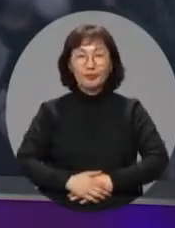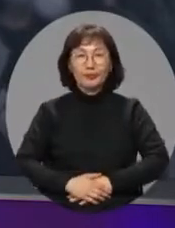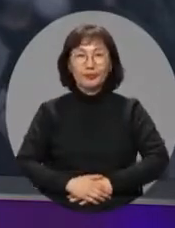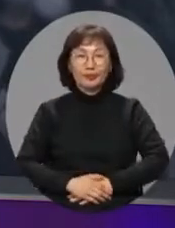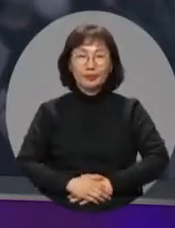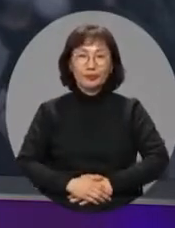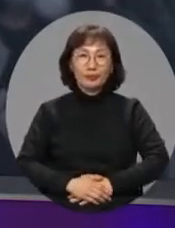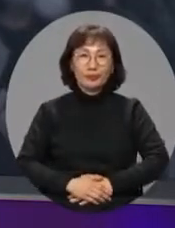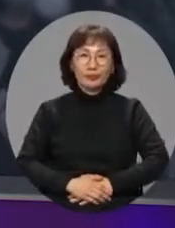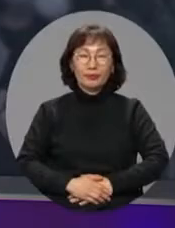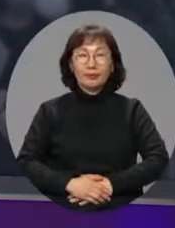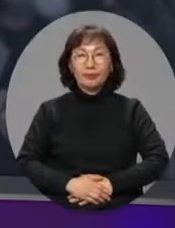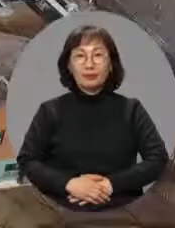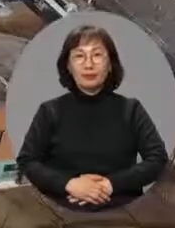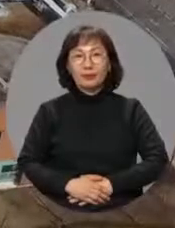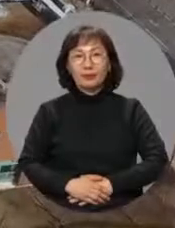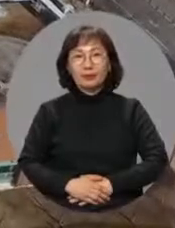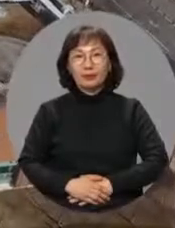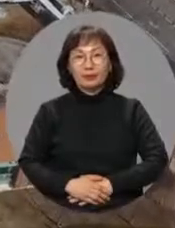기자입니다.